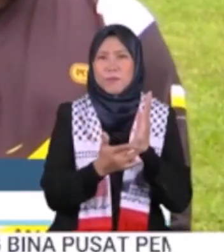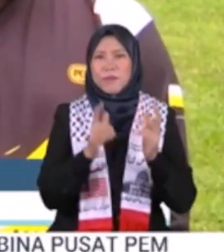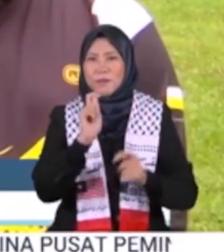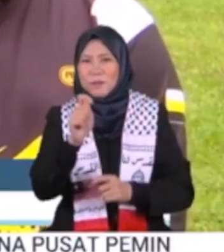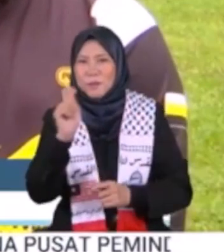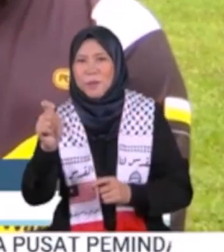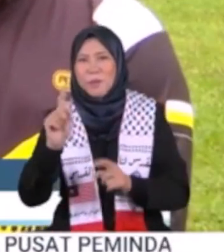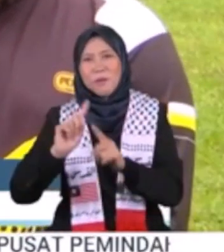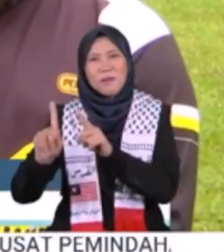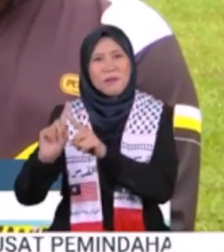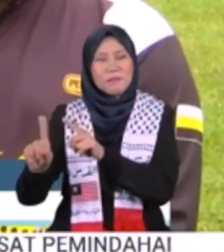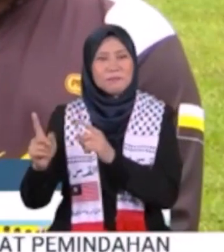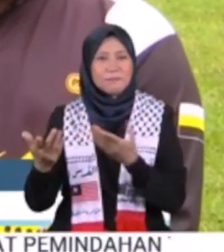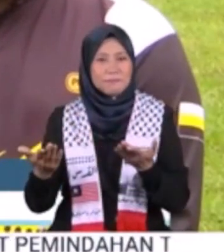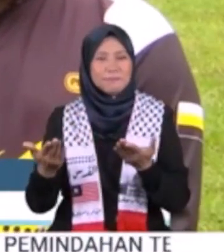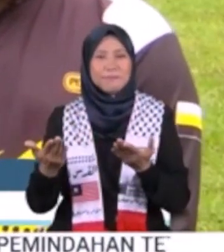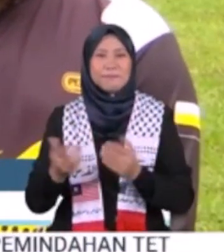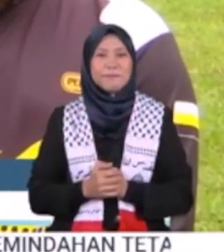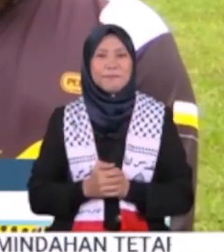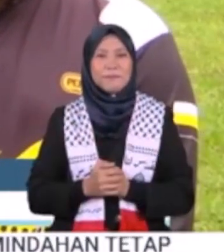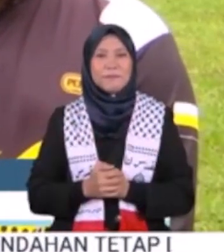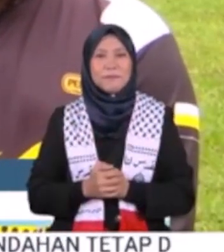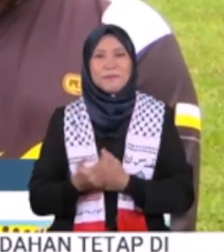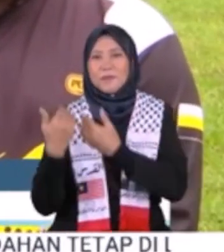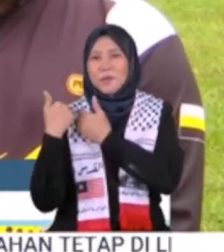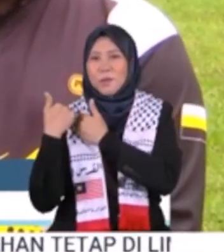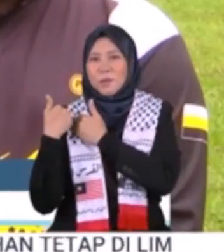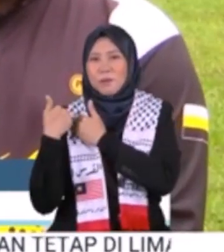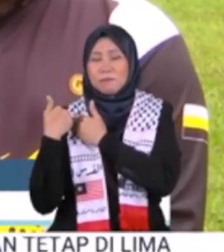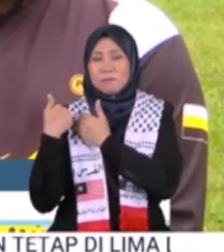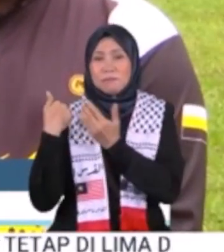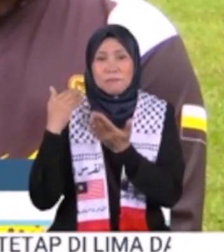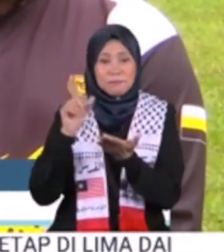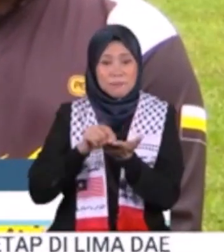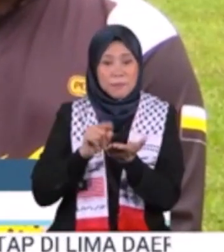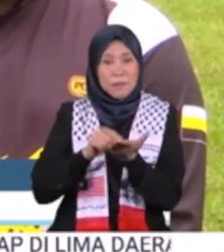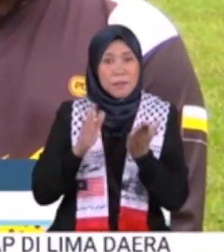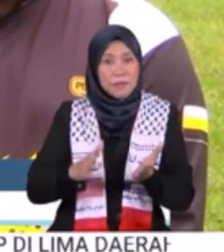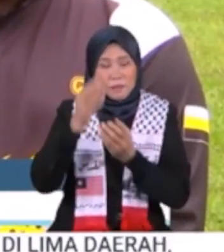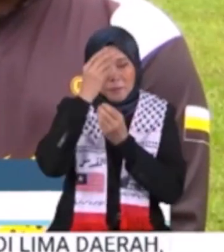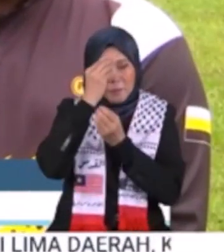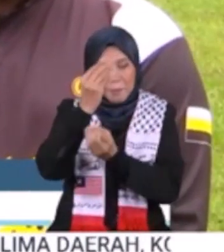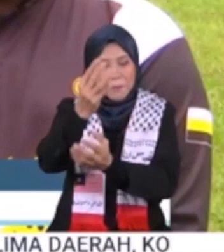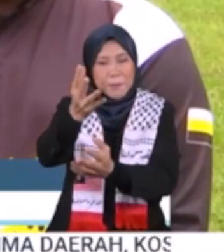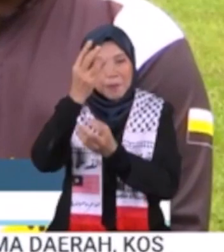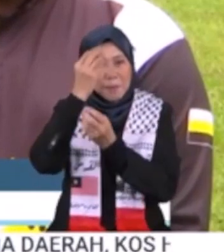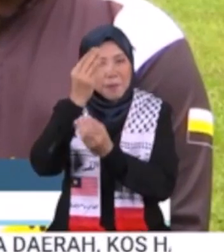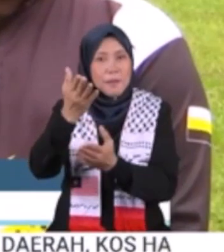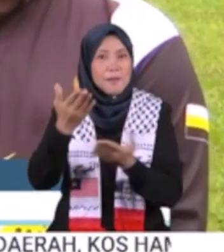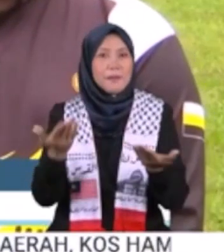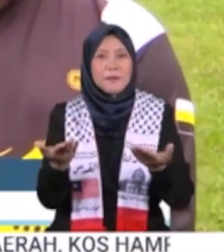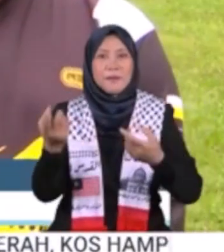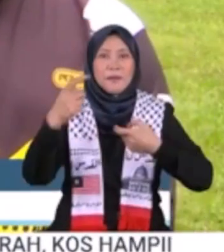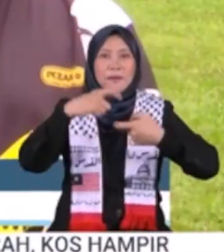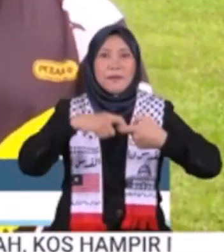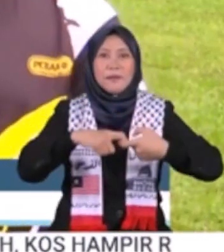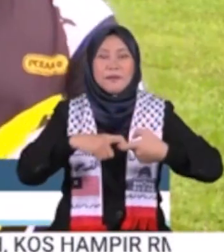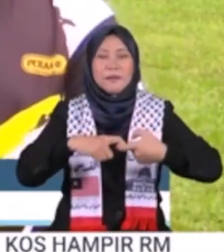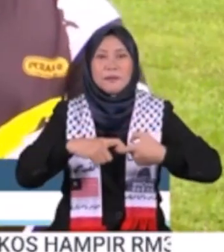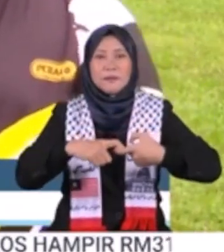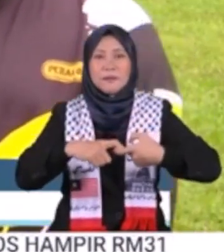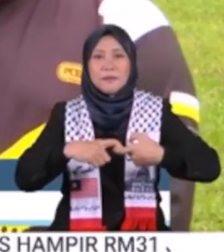tiktok sebagainya yalah peranan media untuk menyalurkan maklumat-maklumat mungkin tentang er